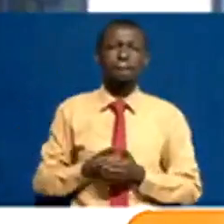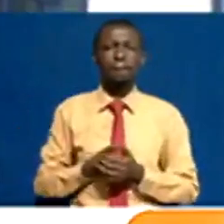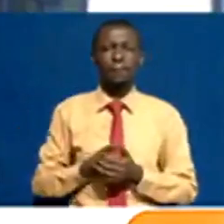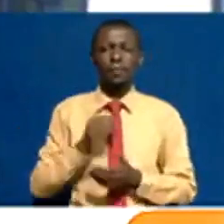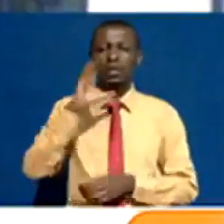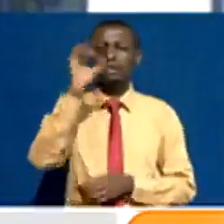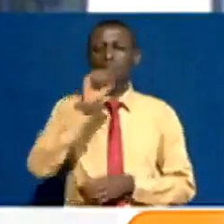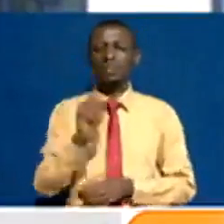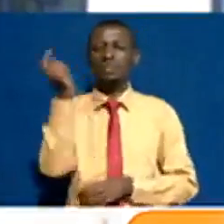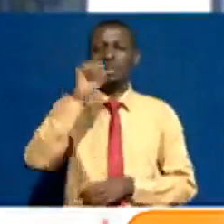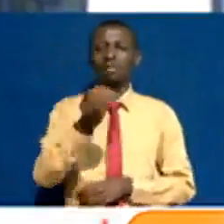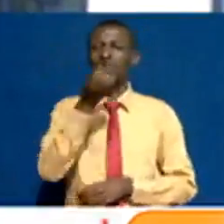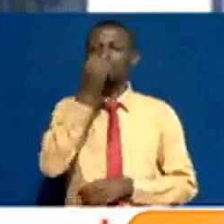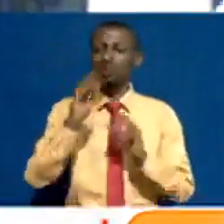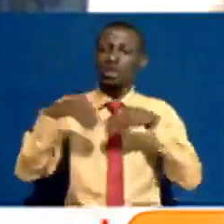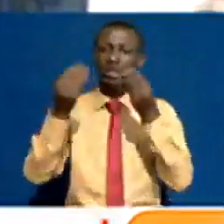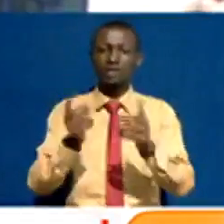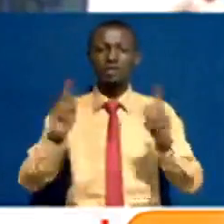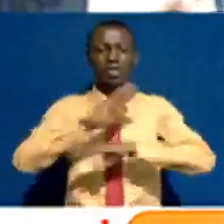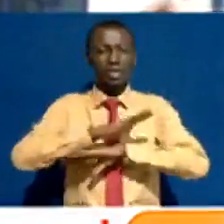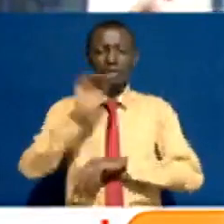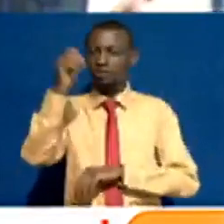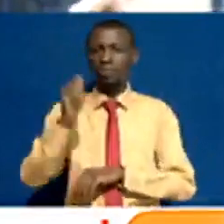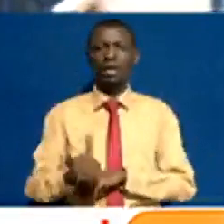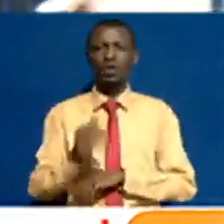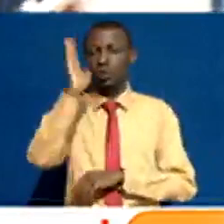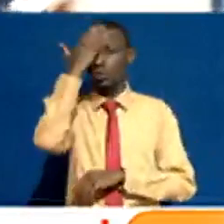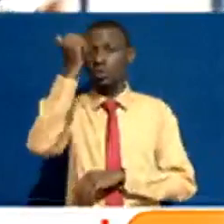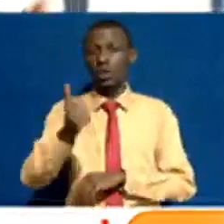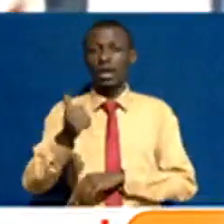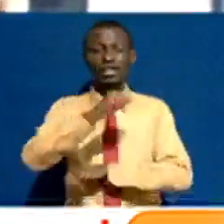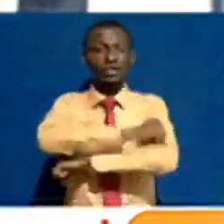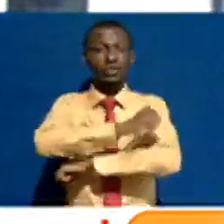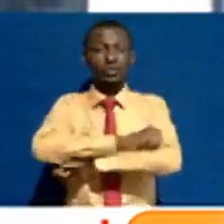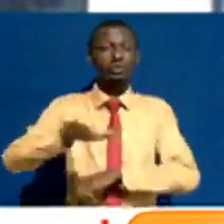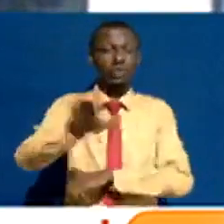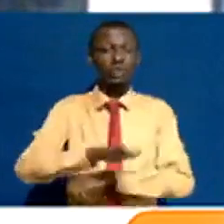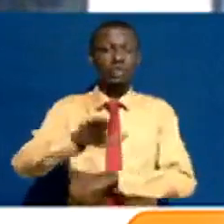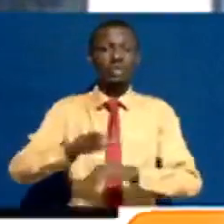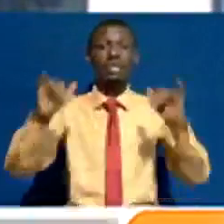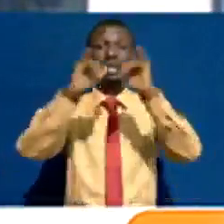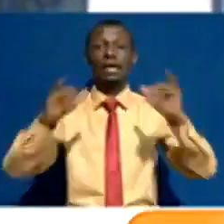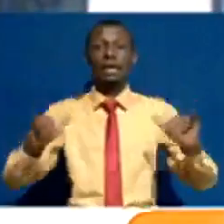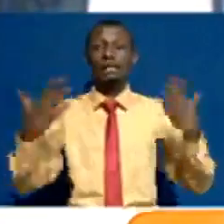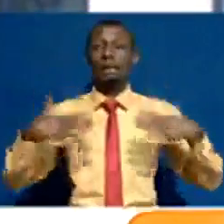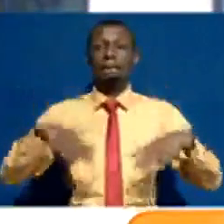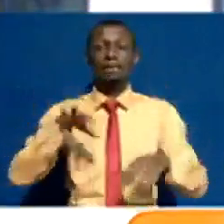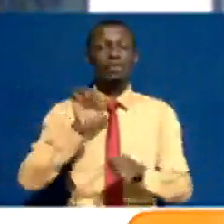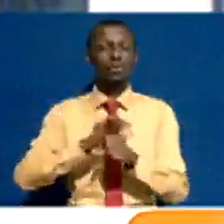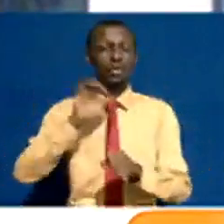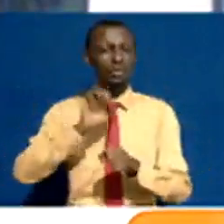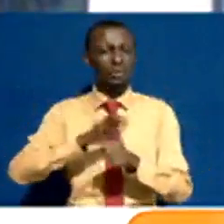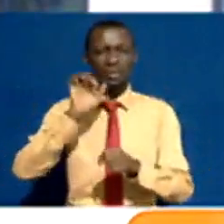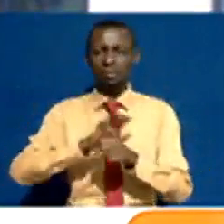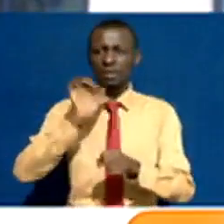alileta chakula lakini haitoshi, kwa sababu kambi hii, kambi ni hii shule, watu ni mingi sana, na